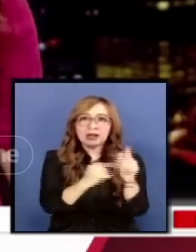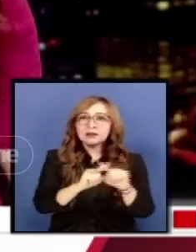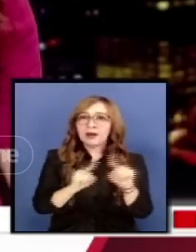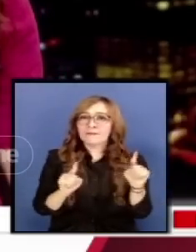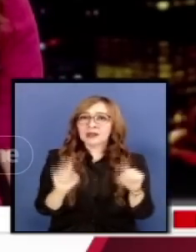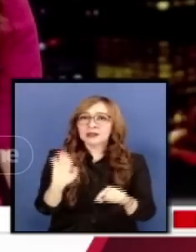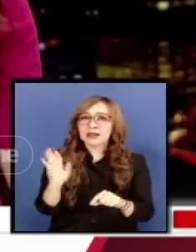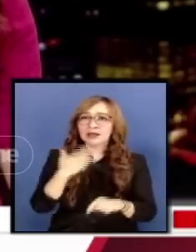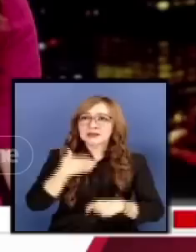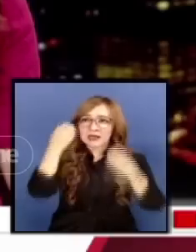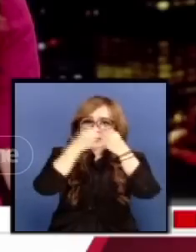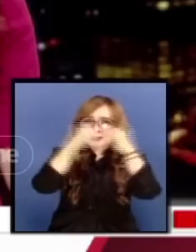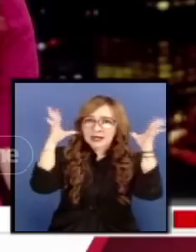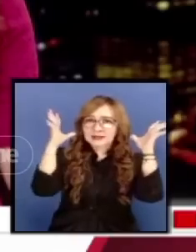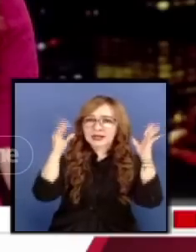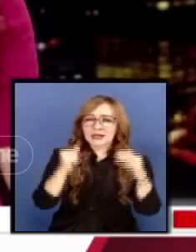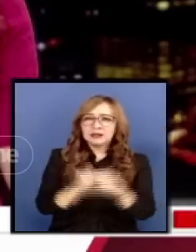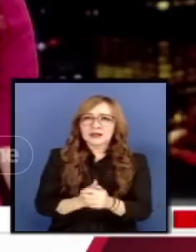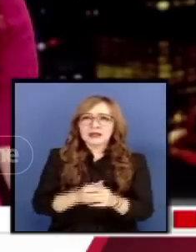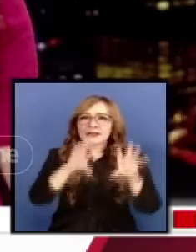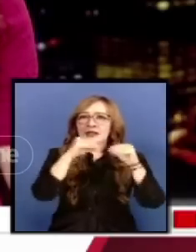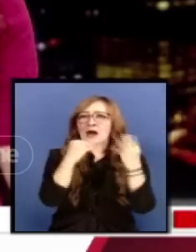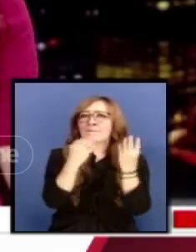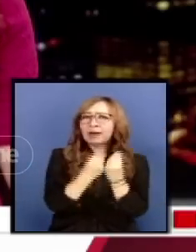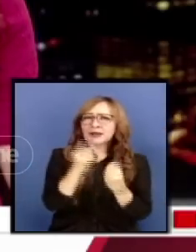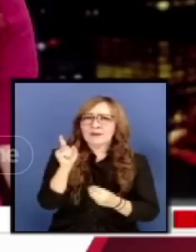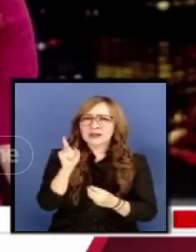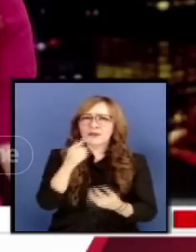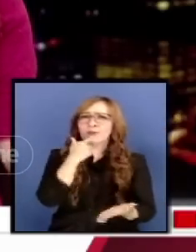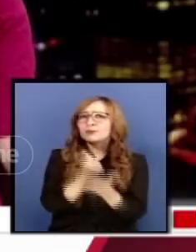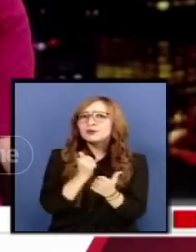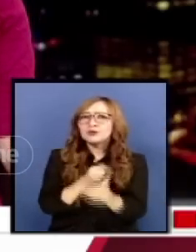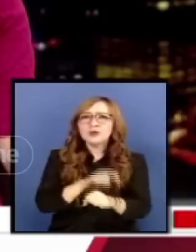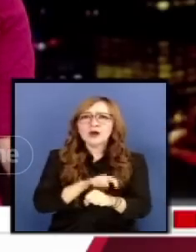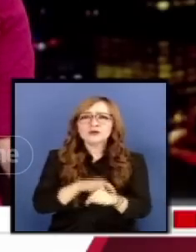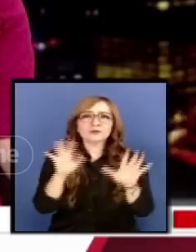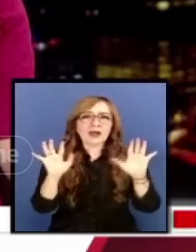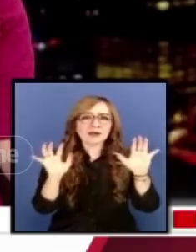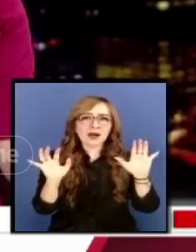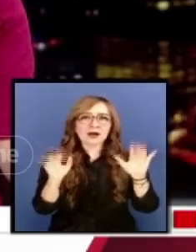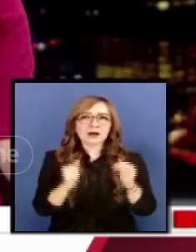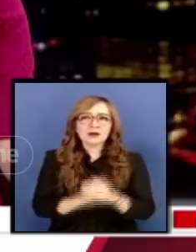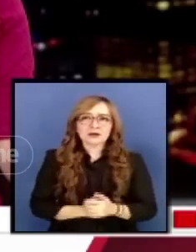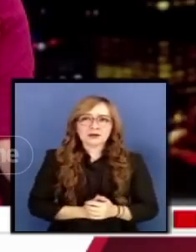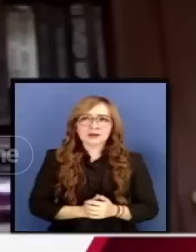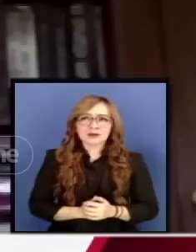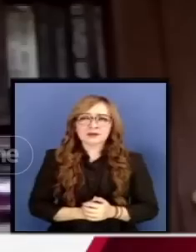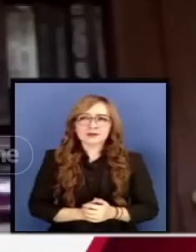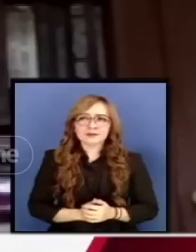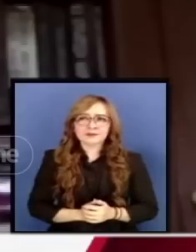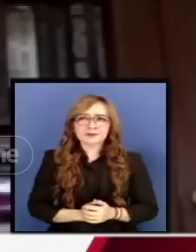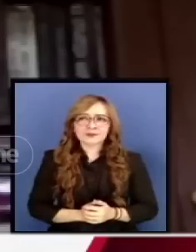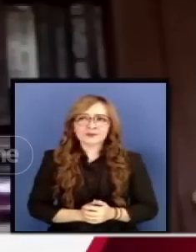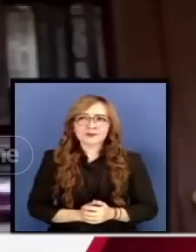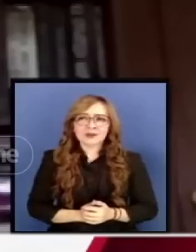interupsi akan menyita banyak waktu. Jadi itu aja untuk rakyat aja. Saya baik juga, para saat itu juga membeli ribuan wireless,